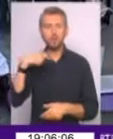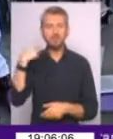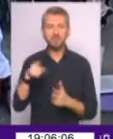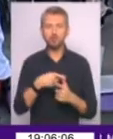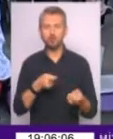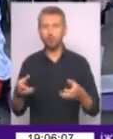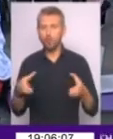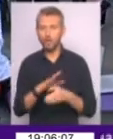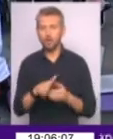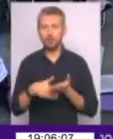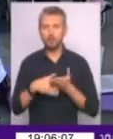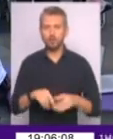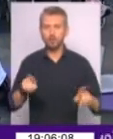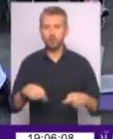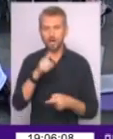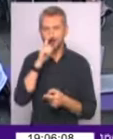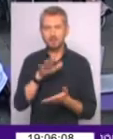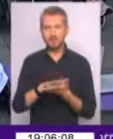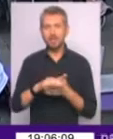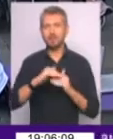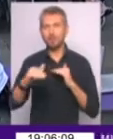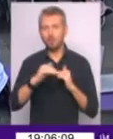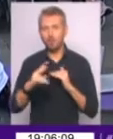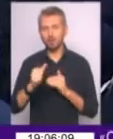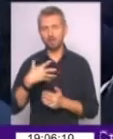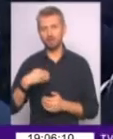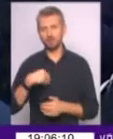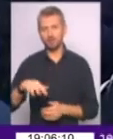не допоможуть створити сміттєвий полігон на Львівщині.